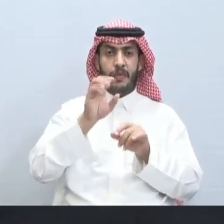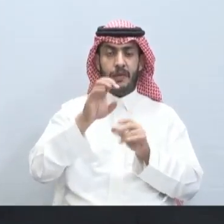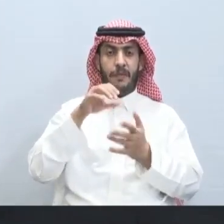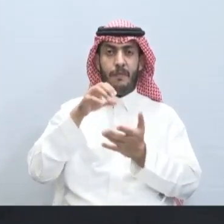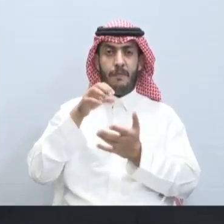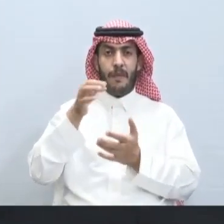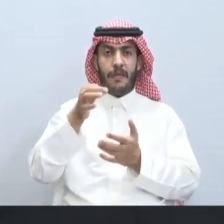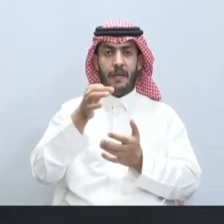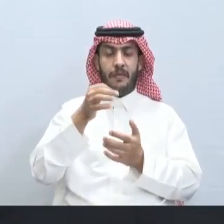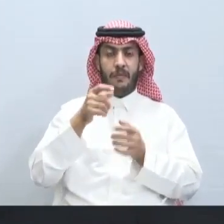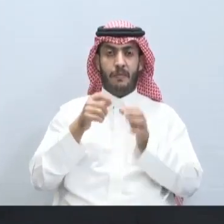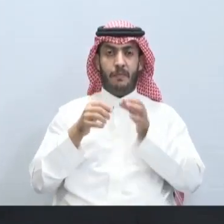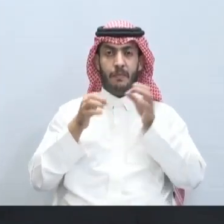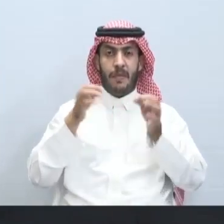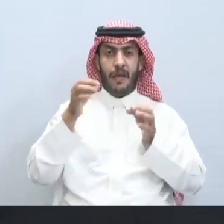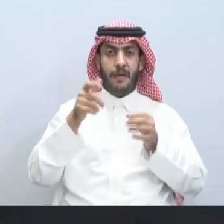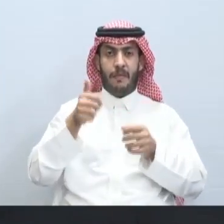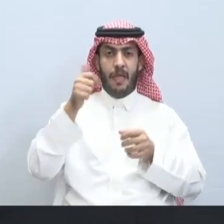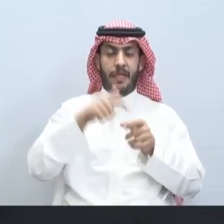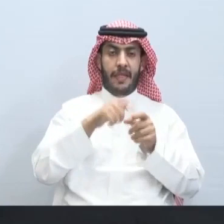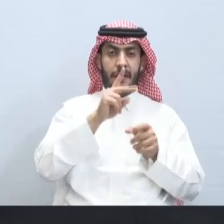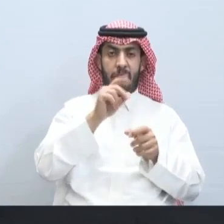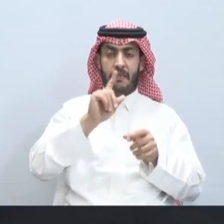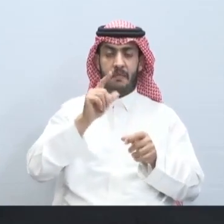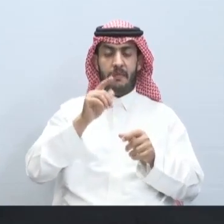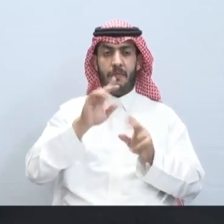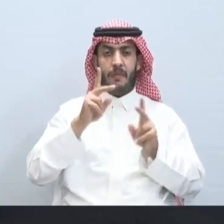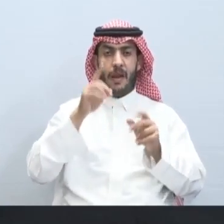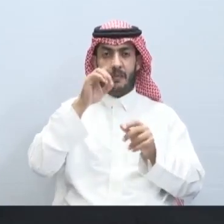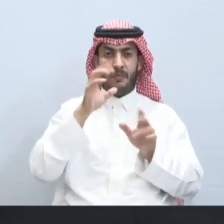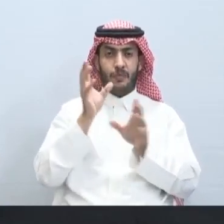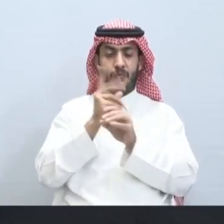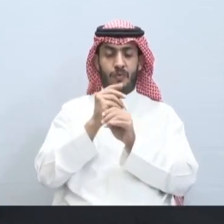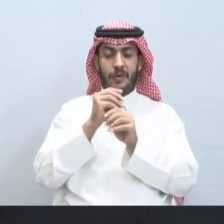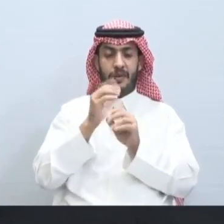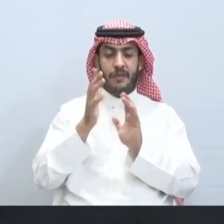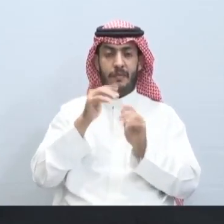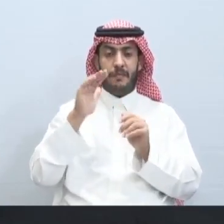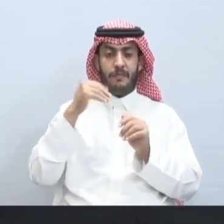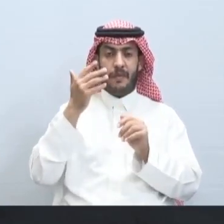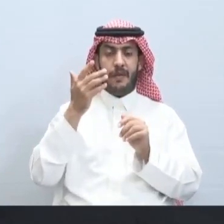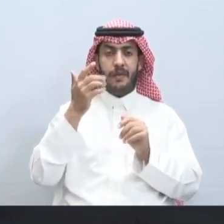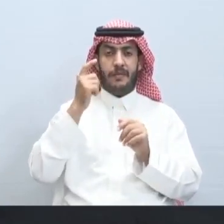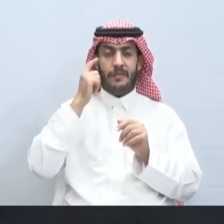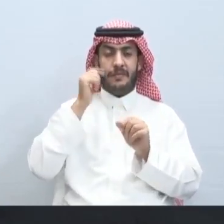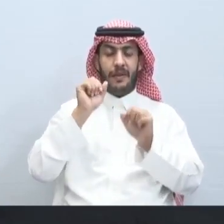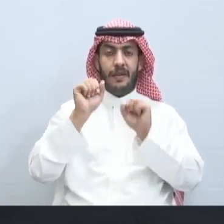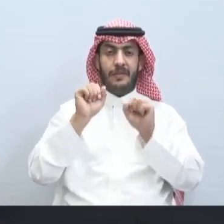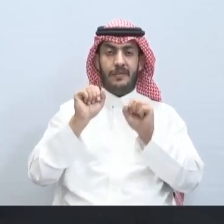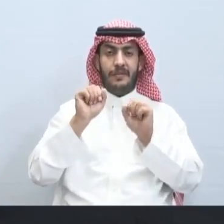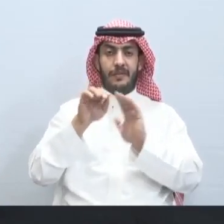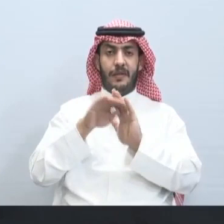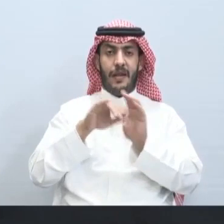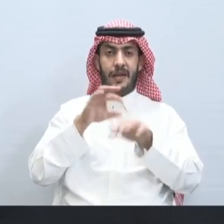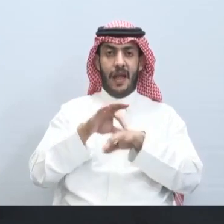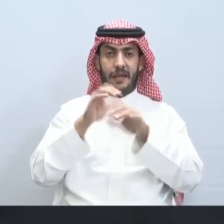منطقه ليس بالضروره ان ينجح في منطقه اخرى وبالتالي لابد ان احدد السوق بعد ذلك اقوم بمعرفه خصائص